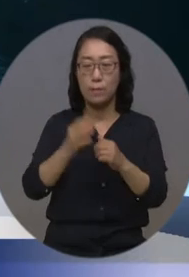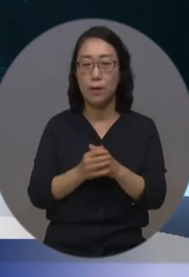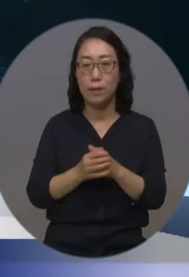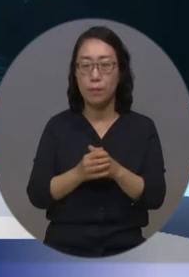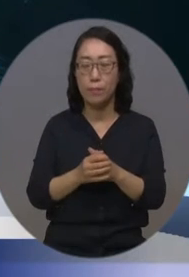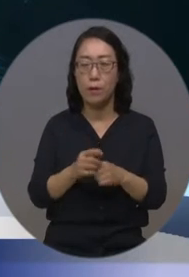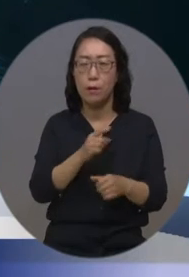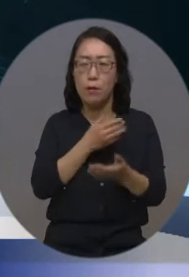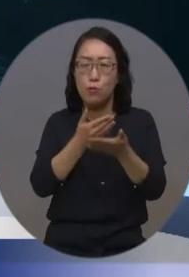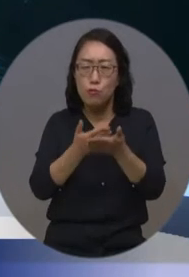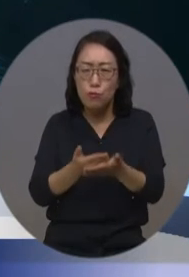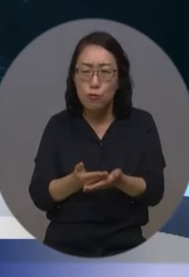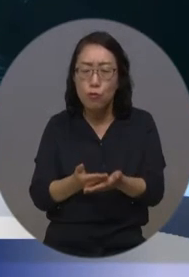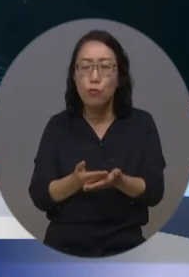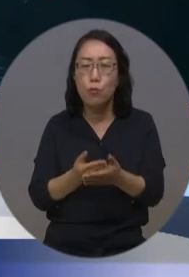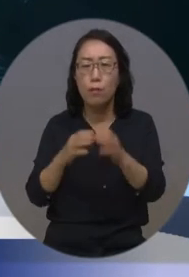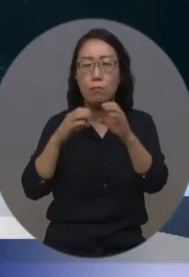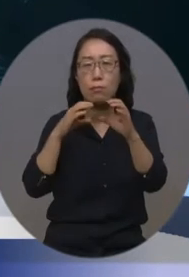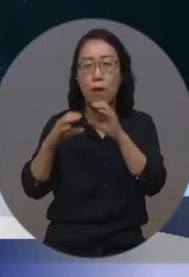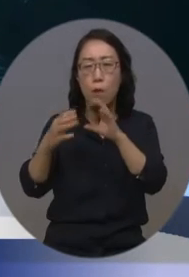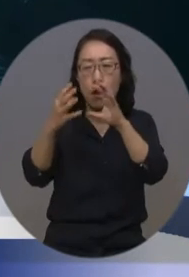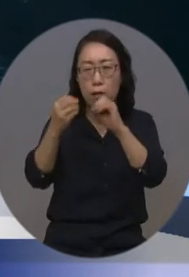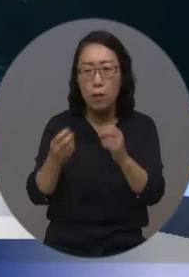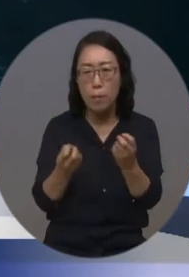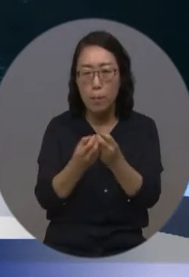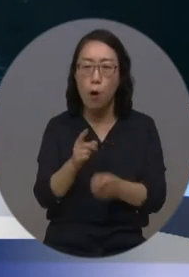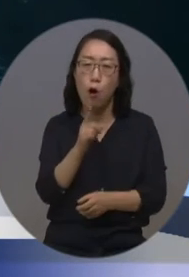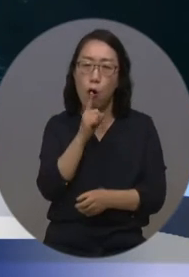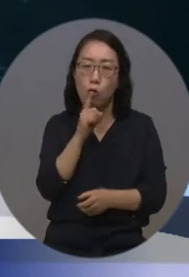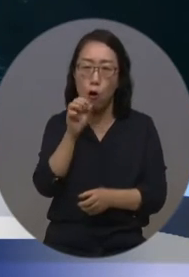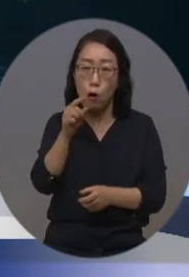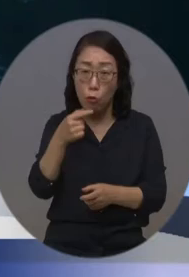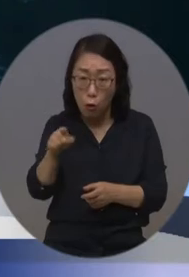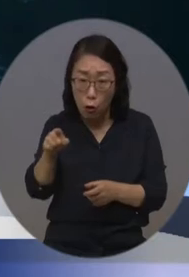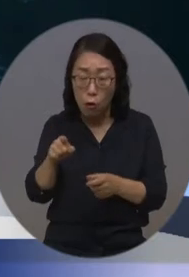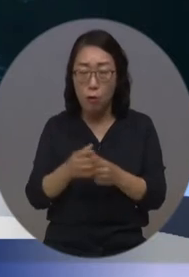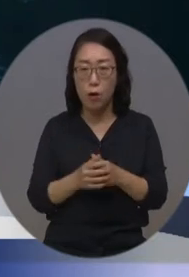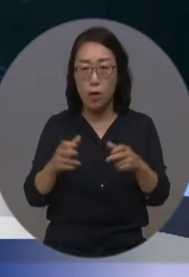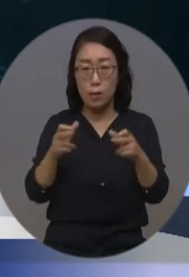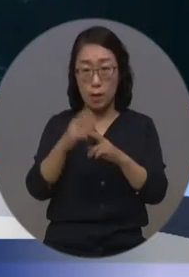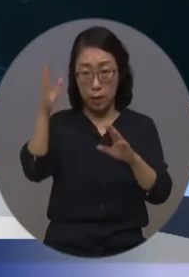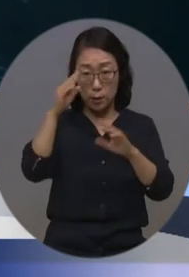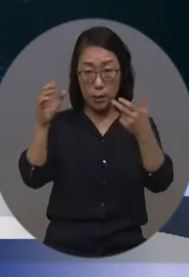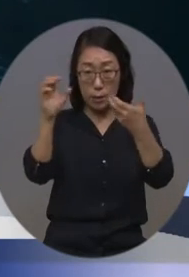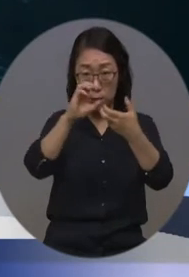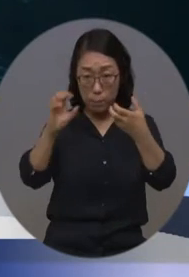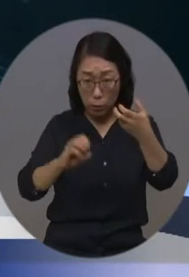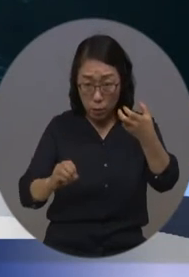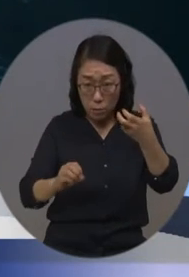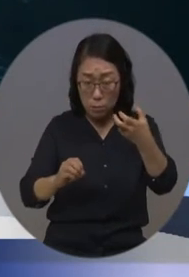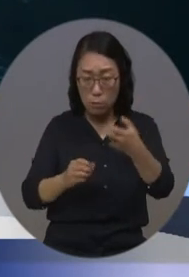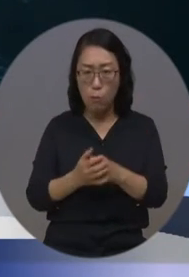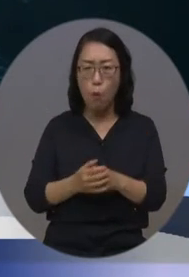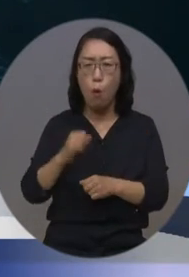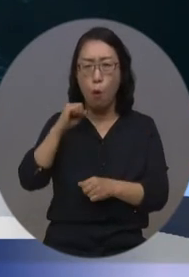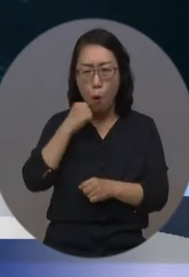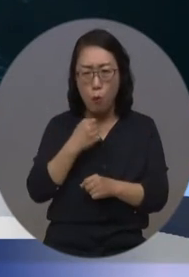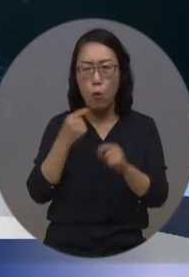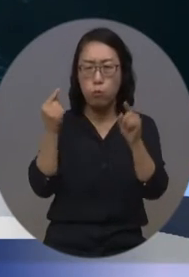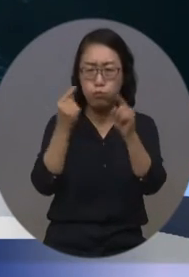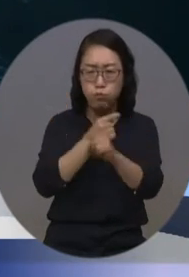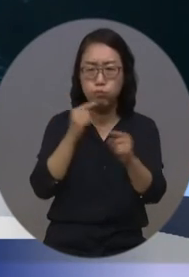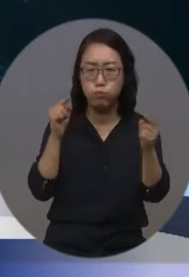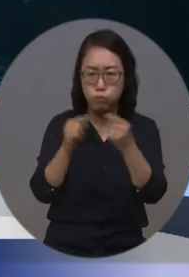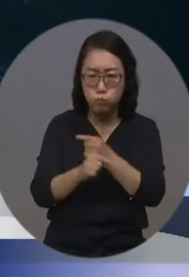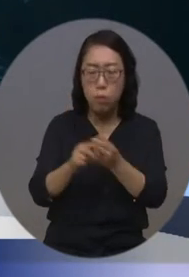가장 중요한 의사소통 수단인 언어 하지만 장애학생의 약 70퍼센트가 의사소통 장애를 동반하고 있는 실정인데